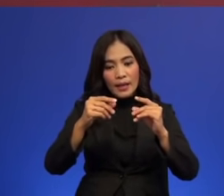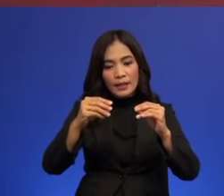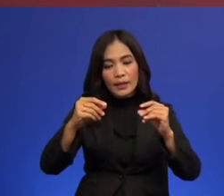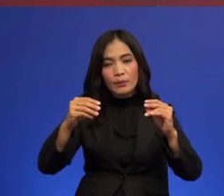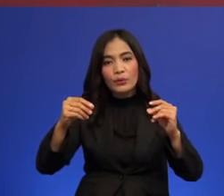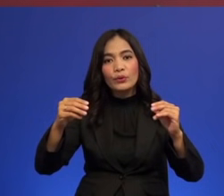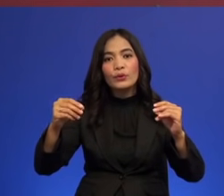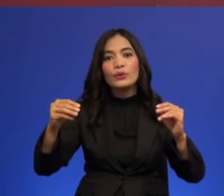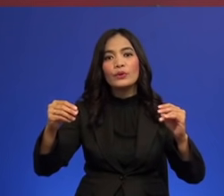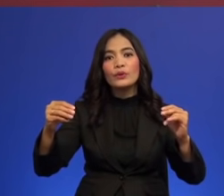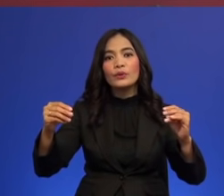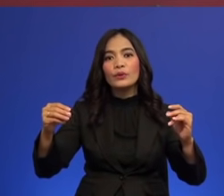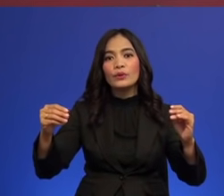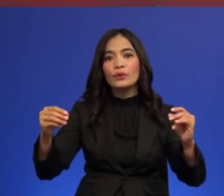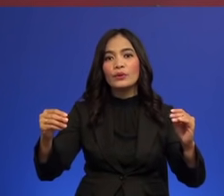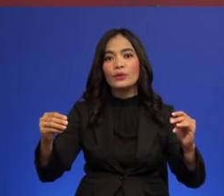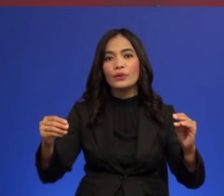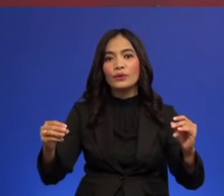kepada debu.